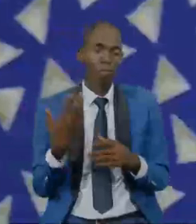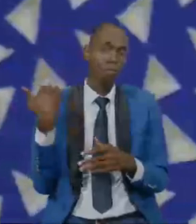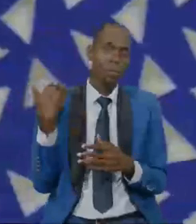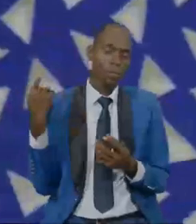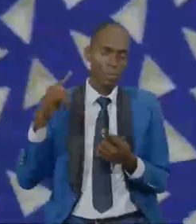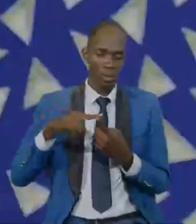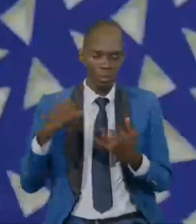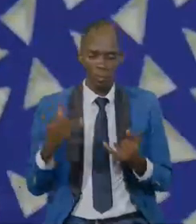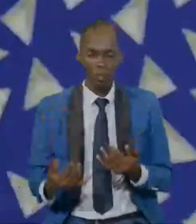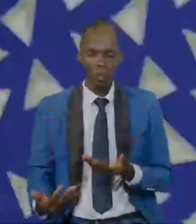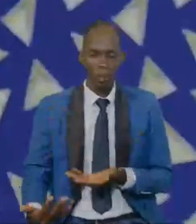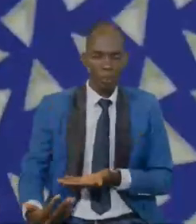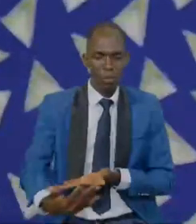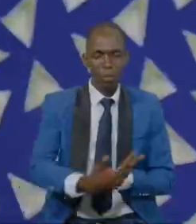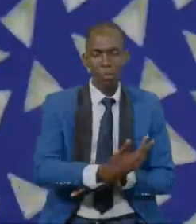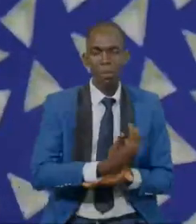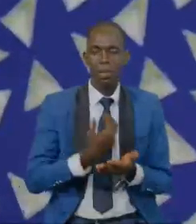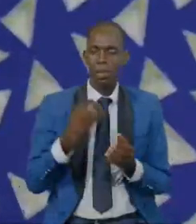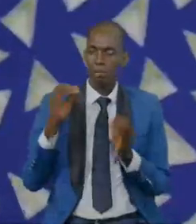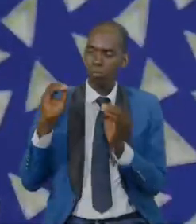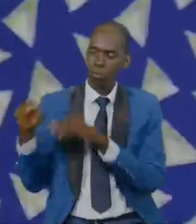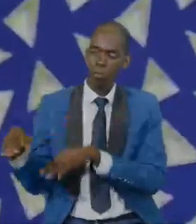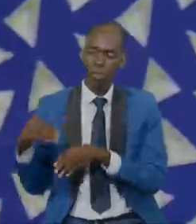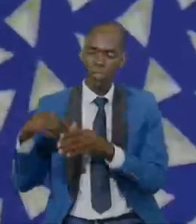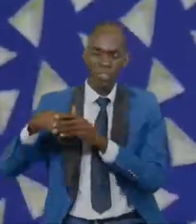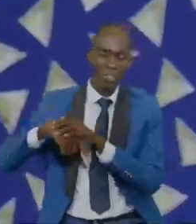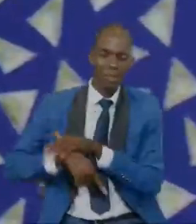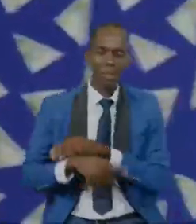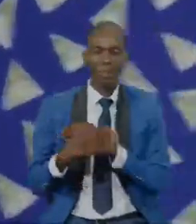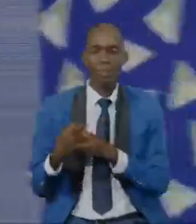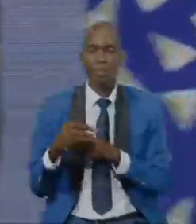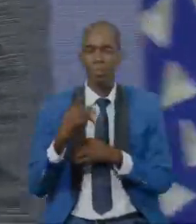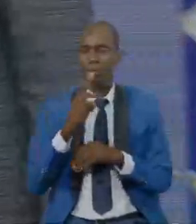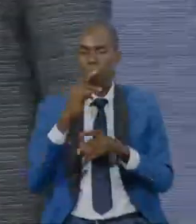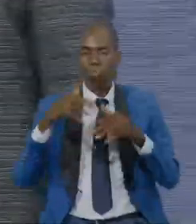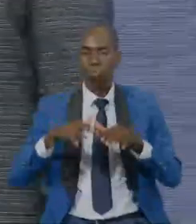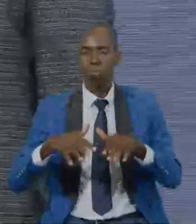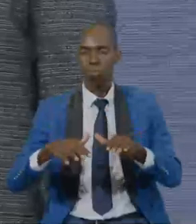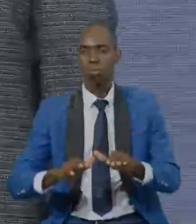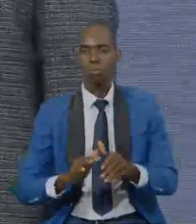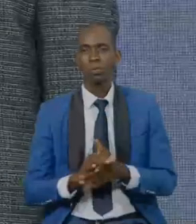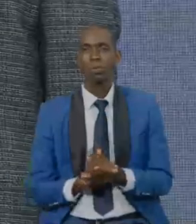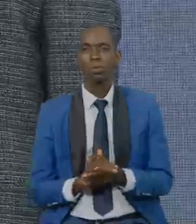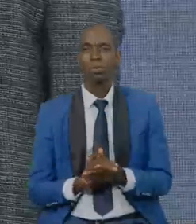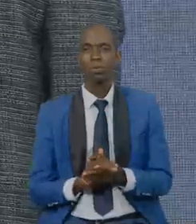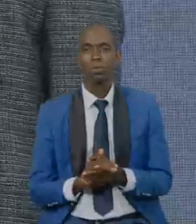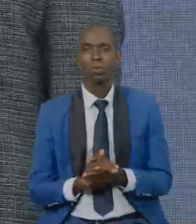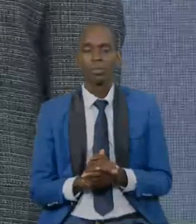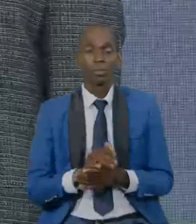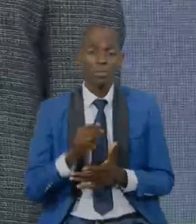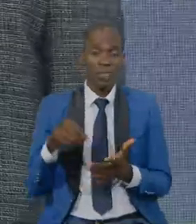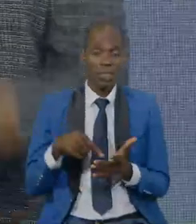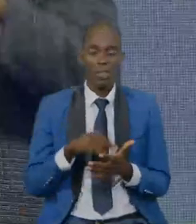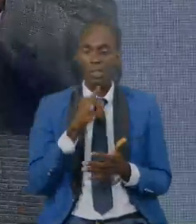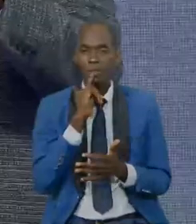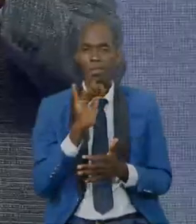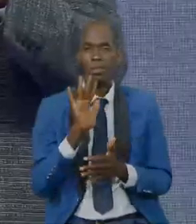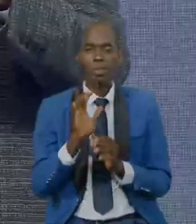maintenant, si tu veux qu'il ramasse tous tes péchés, qu'il les jette au fond de la mer maintenant,